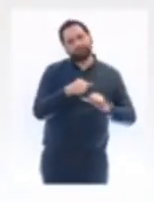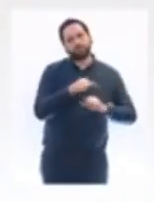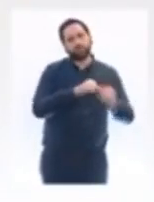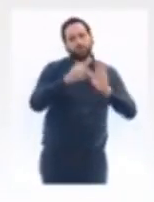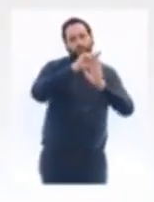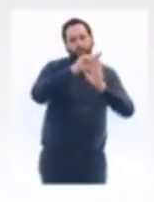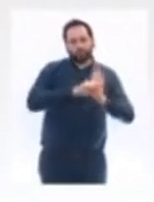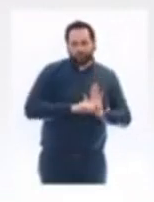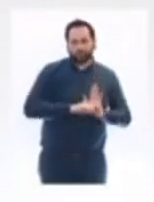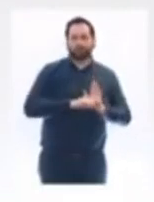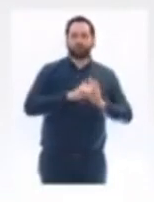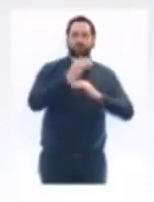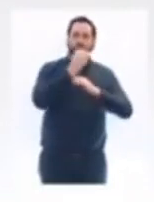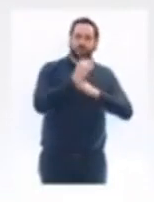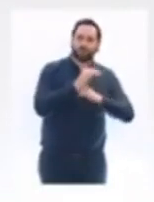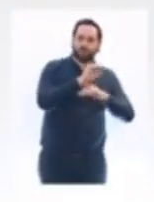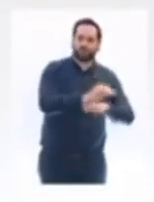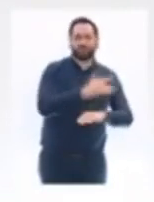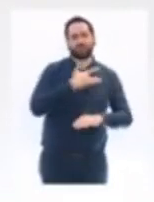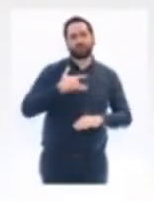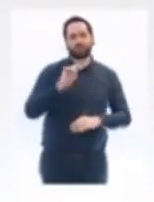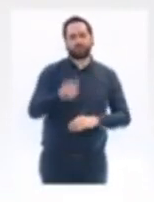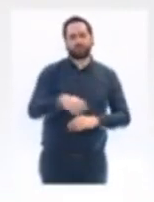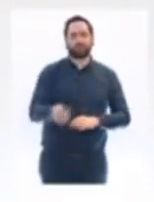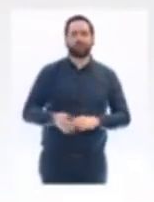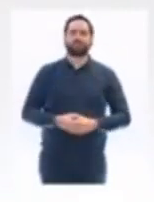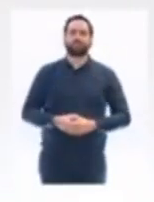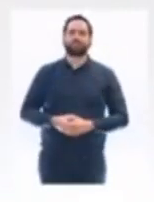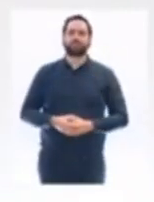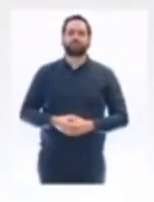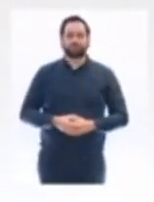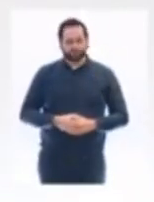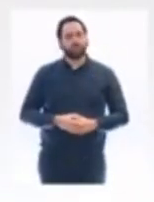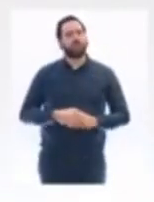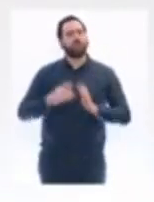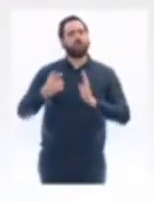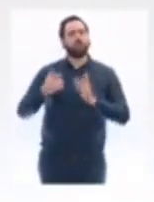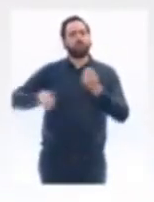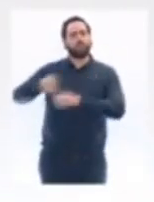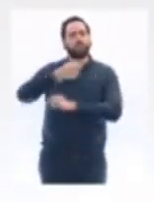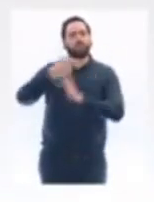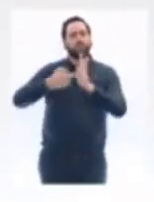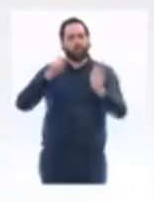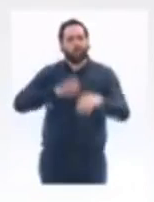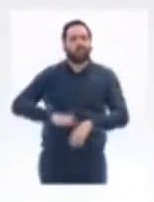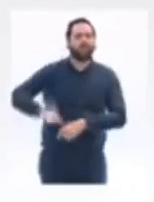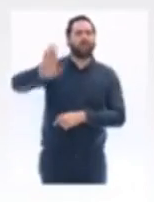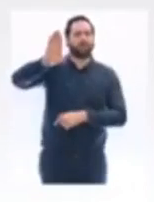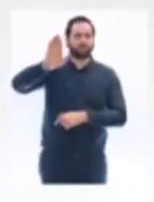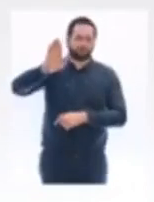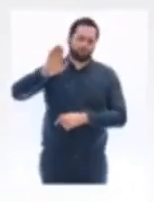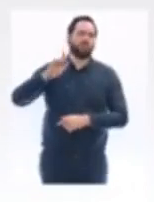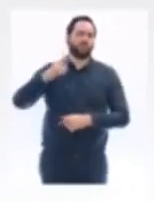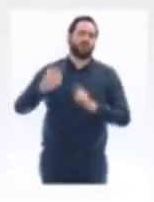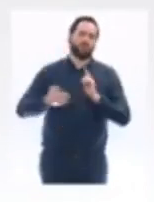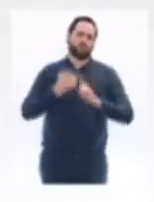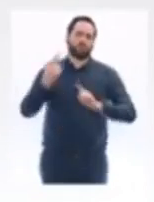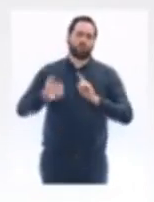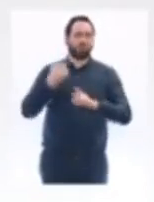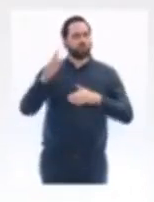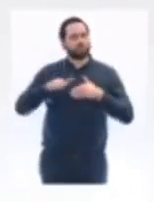sans délai. Et nous lancerons un appel en ce sens dès la semaine prochaine. Merci, monsieur le ministre. Je termine